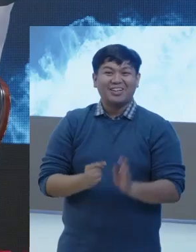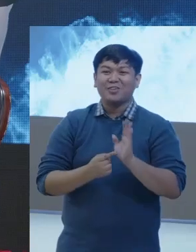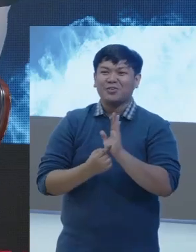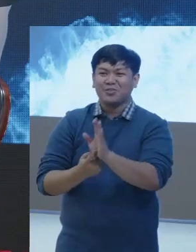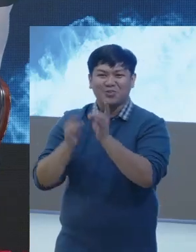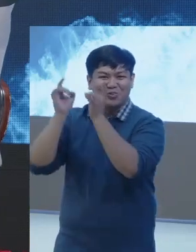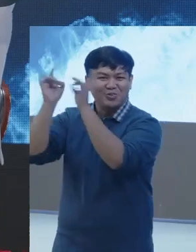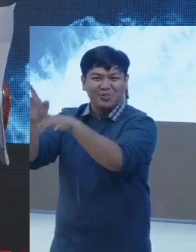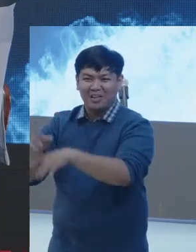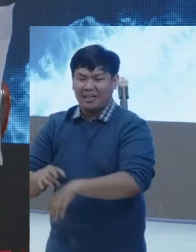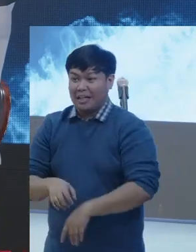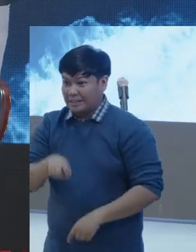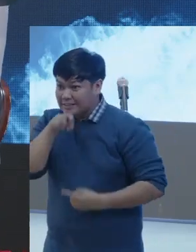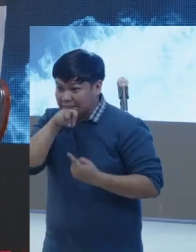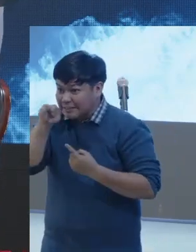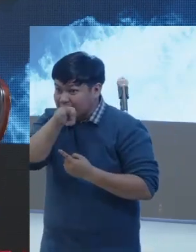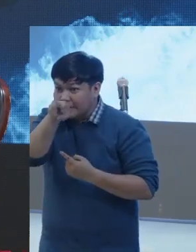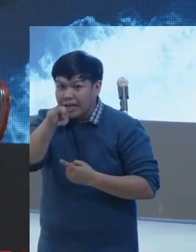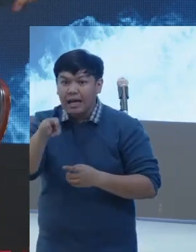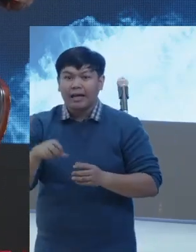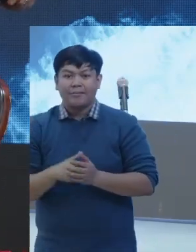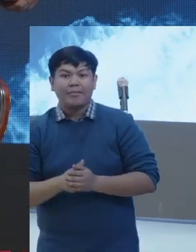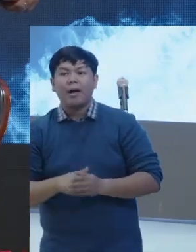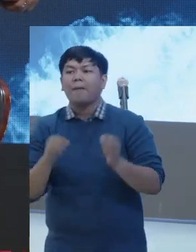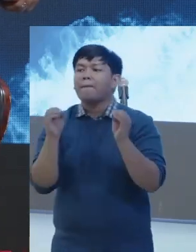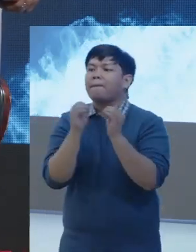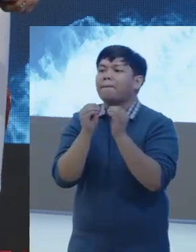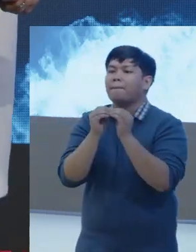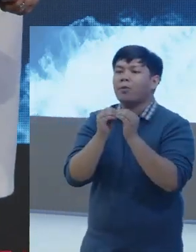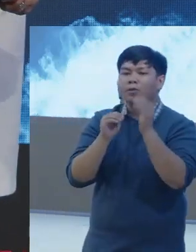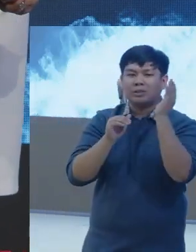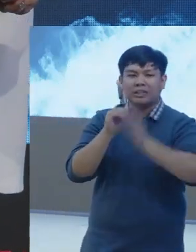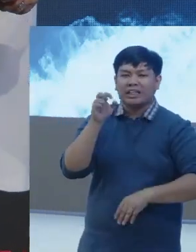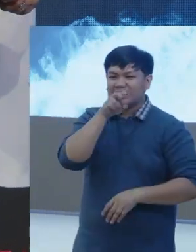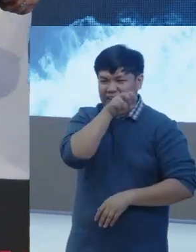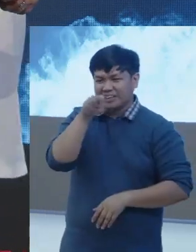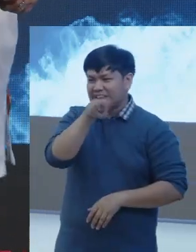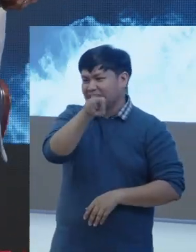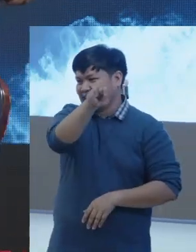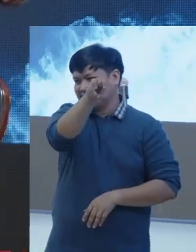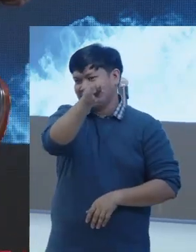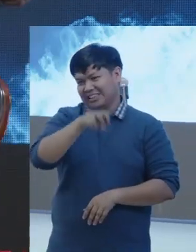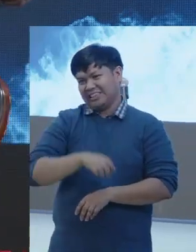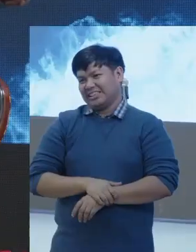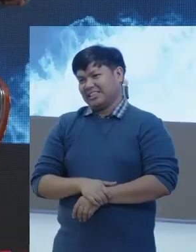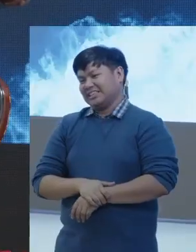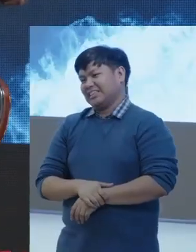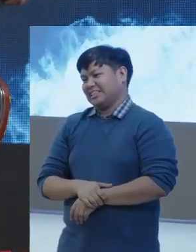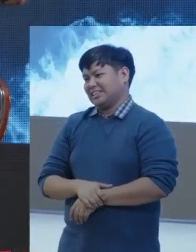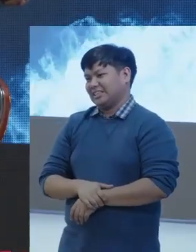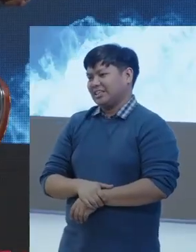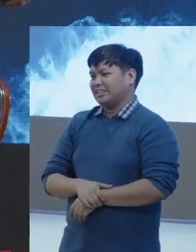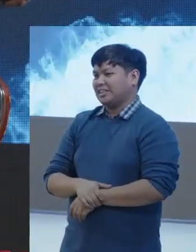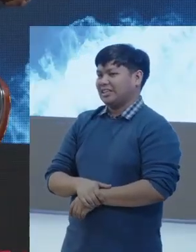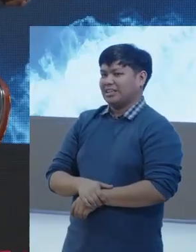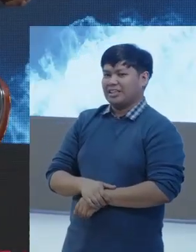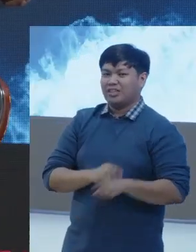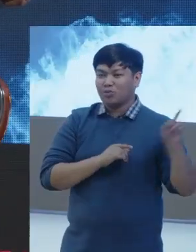Akala nyo ahas, no? Hindi, merong mas masahol sa ahas. Ulupong ang tawag po